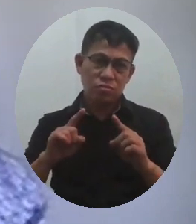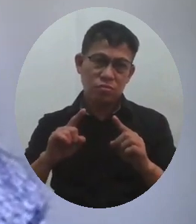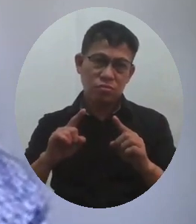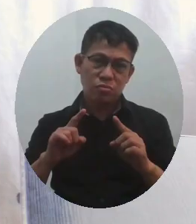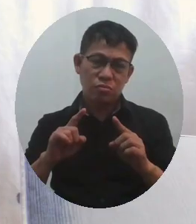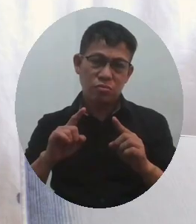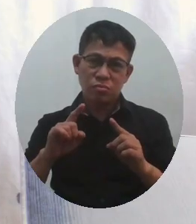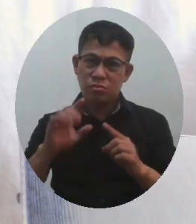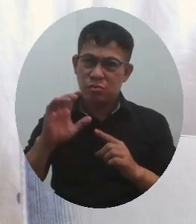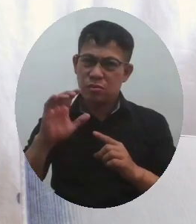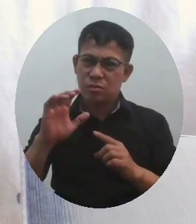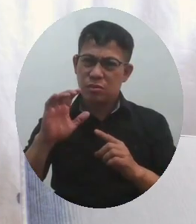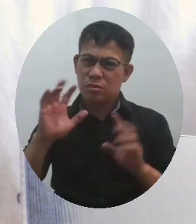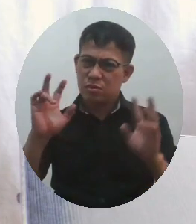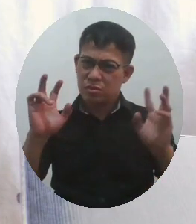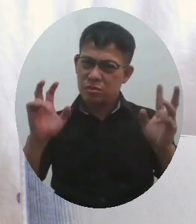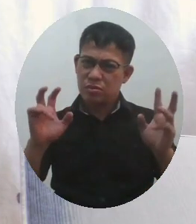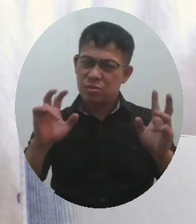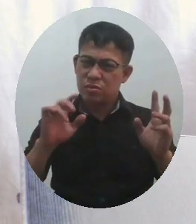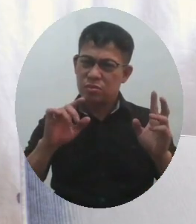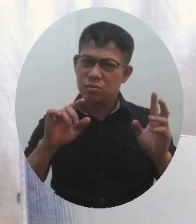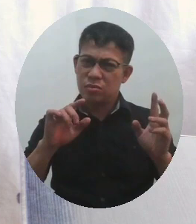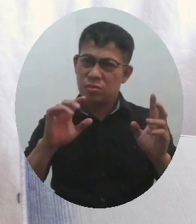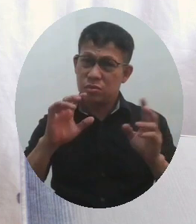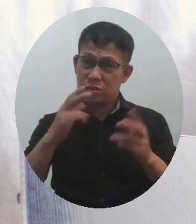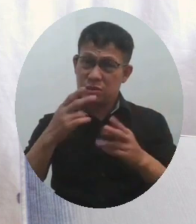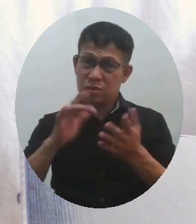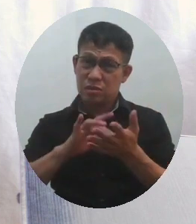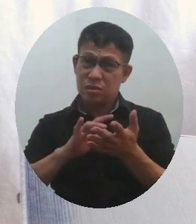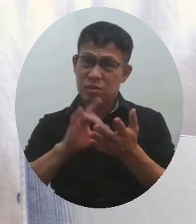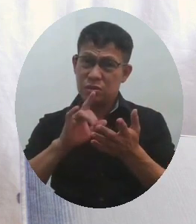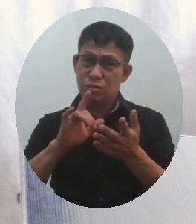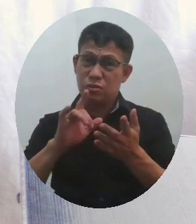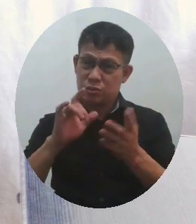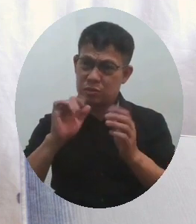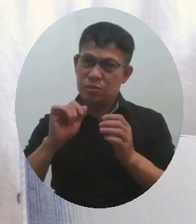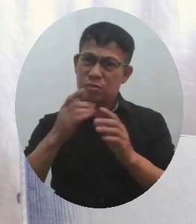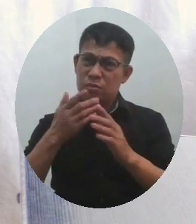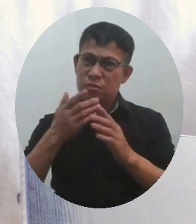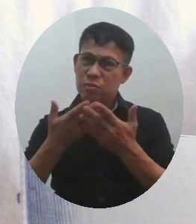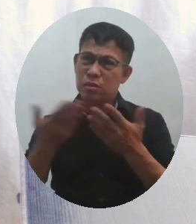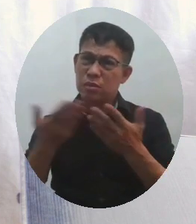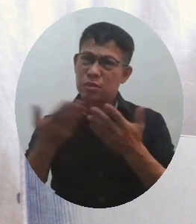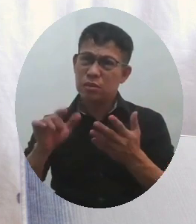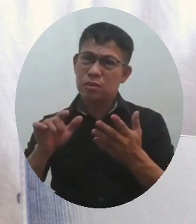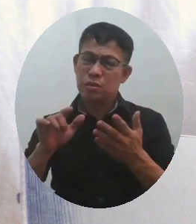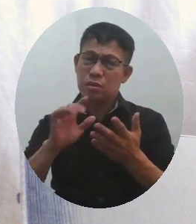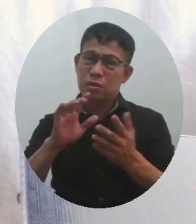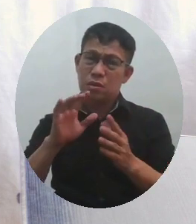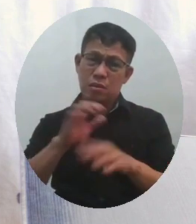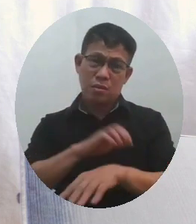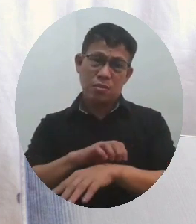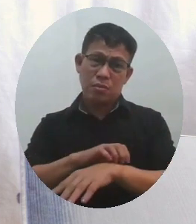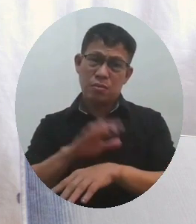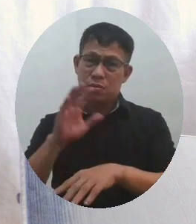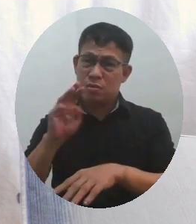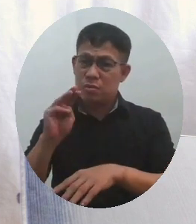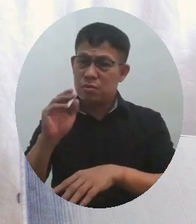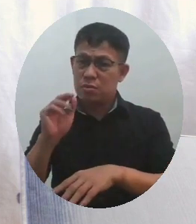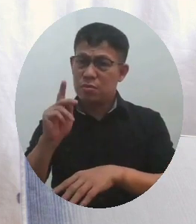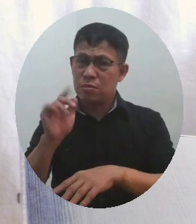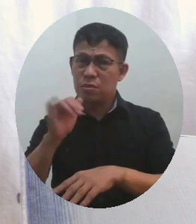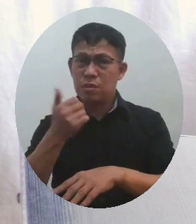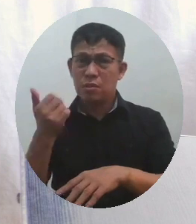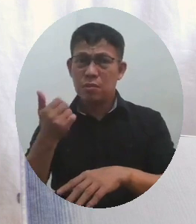nag-i-import nito. Yung fludrocortisone, hydrocortisone, nabibili lang namin sa Makati sa isang apotika, sa isang company.